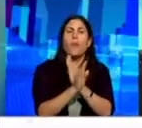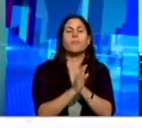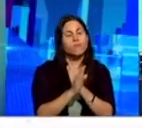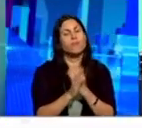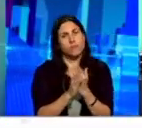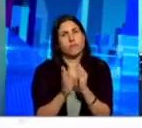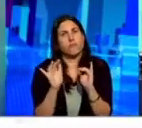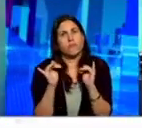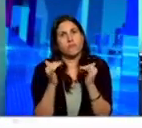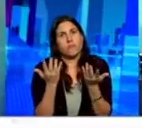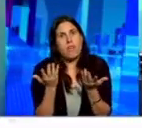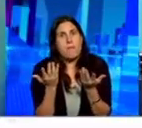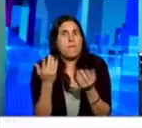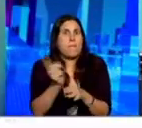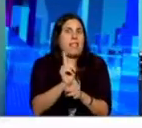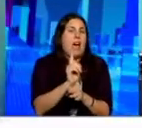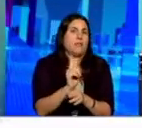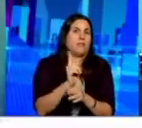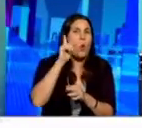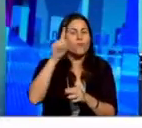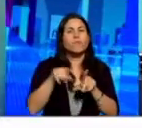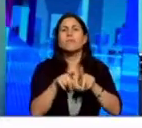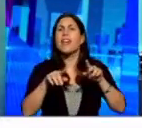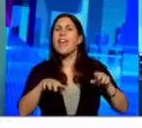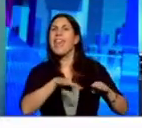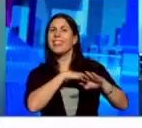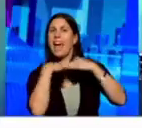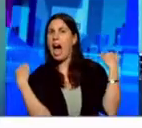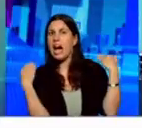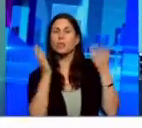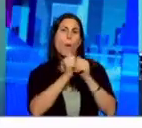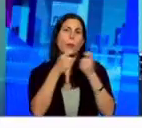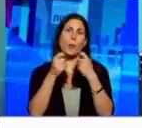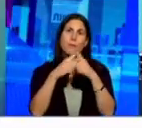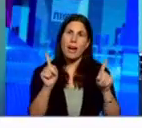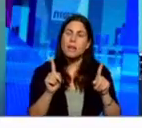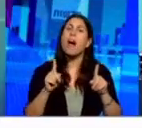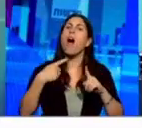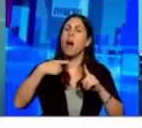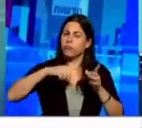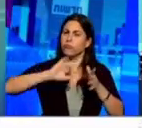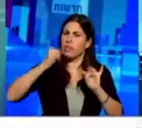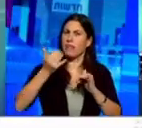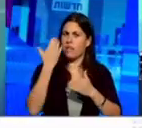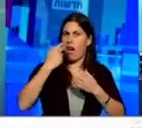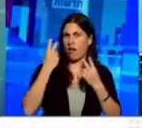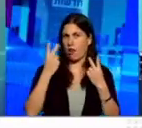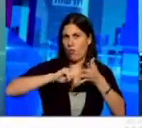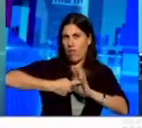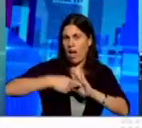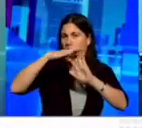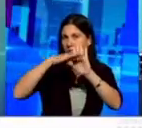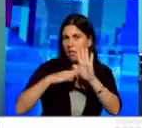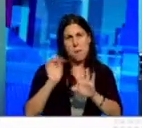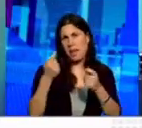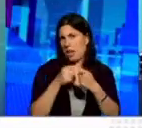לנגד עיניהם דאש וארגונים אחרים שמטרידים אותם, ולכן הנוהל הוא נוהל שחשוב היה לחדד אותו באמת בלי שום